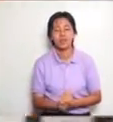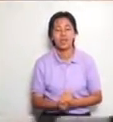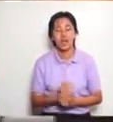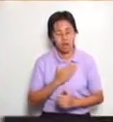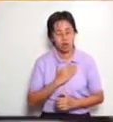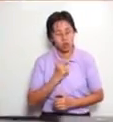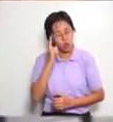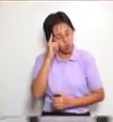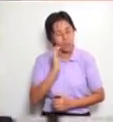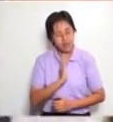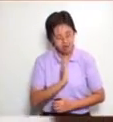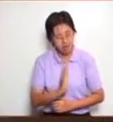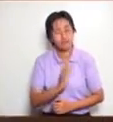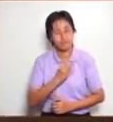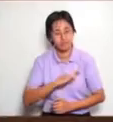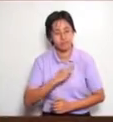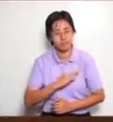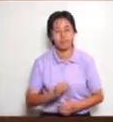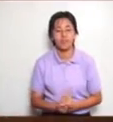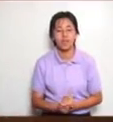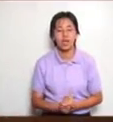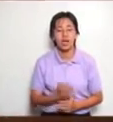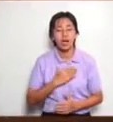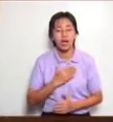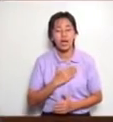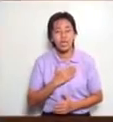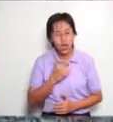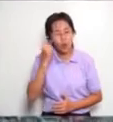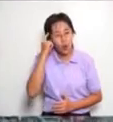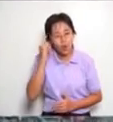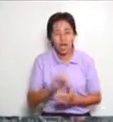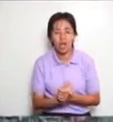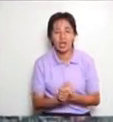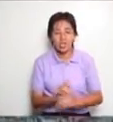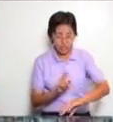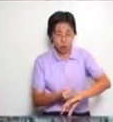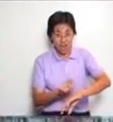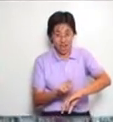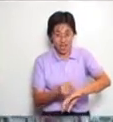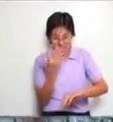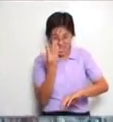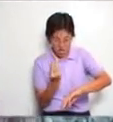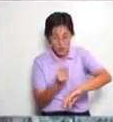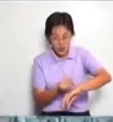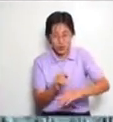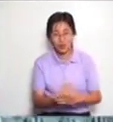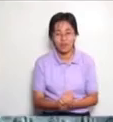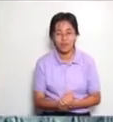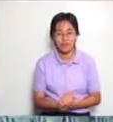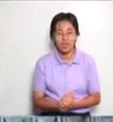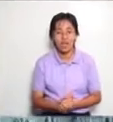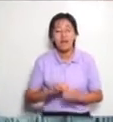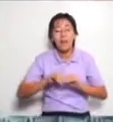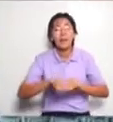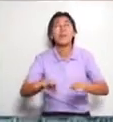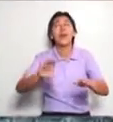ะสายกลางหัน ผมได้คแจดอกนี้มาจึงใช้เวลาของชิทธิเหลือเนี่ยเอาคแจ